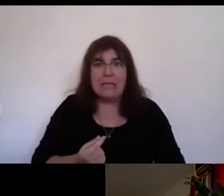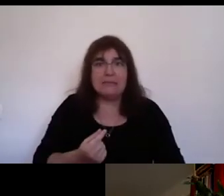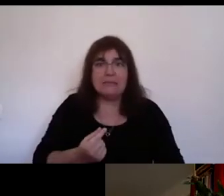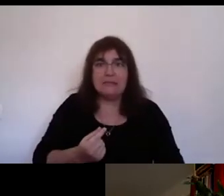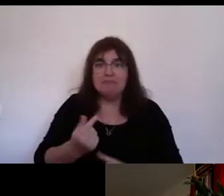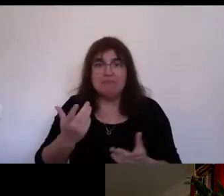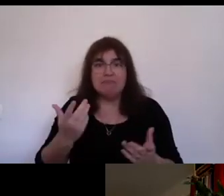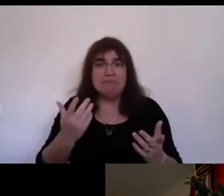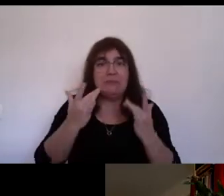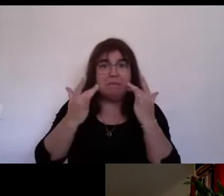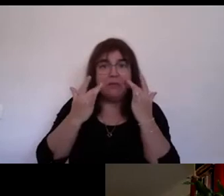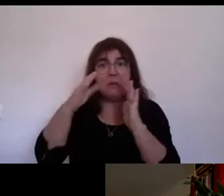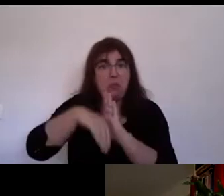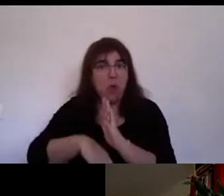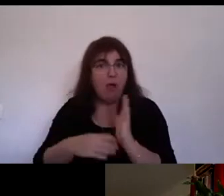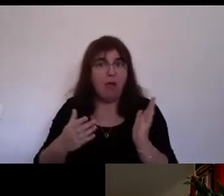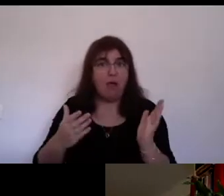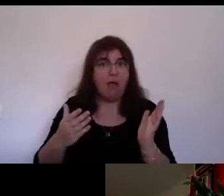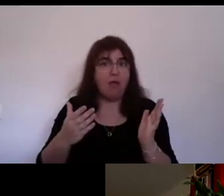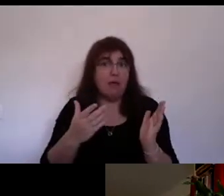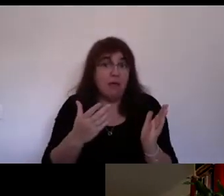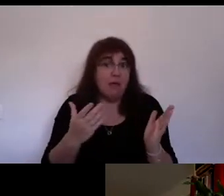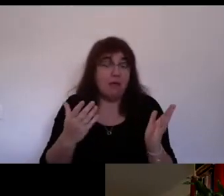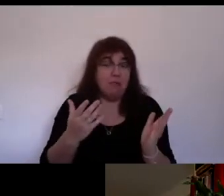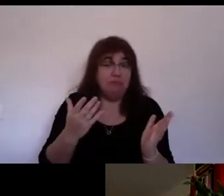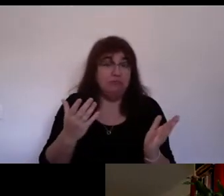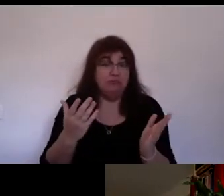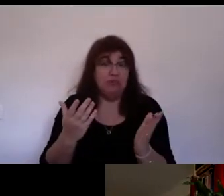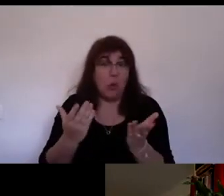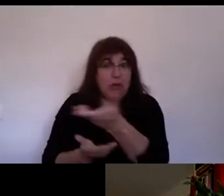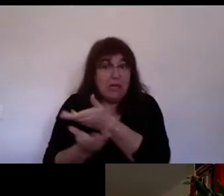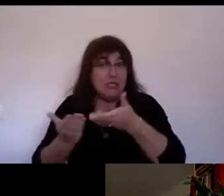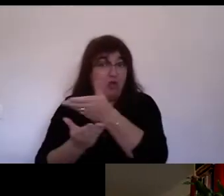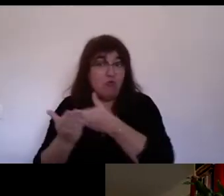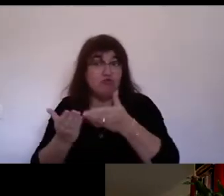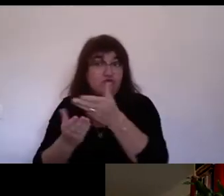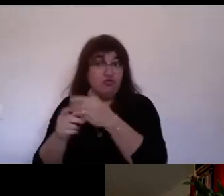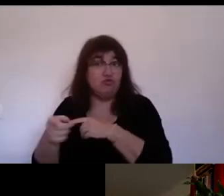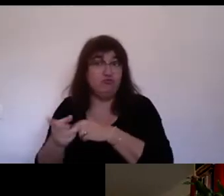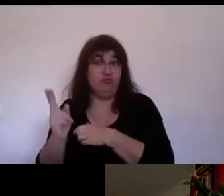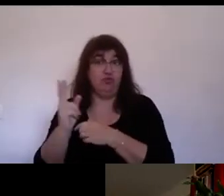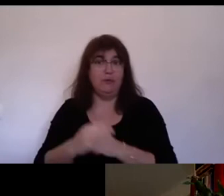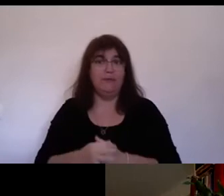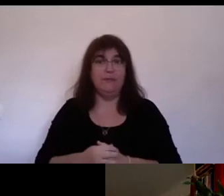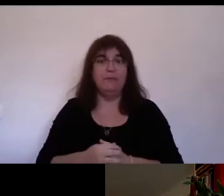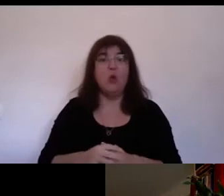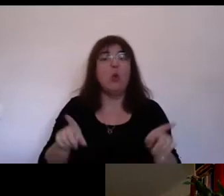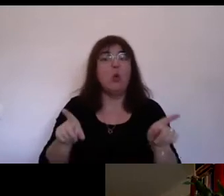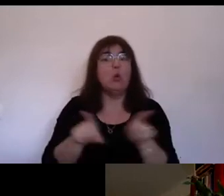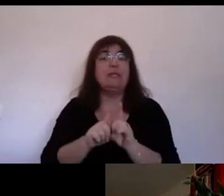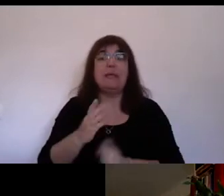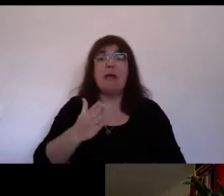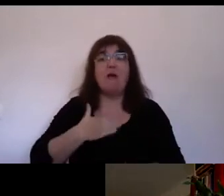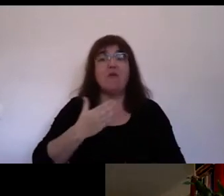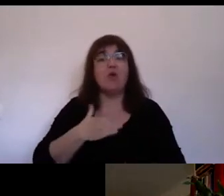et plus disposés à se manifester. Du point de vue du contenu, il y a aussi des avantages car on peut faire